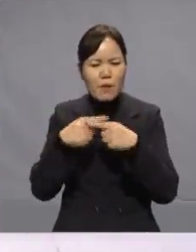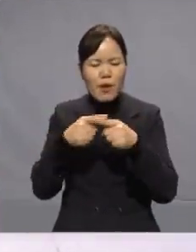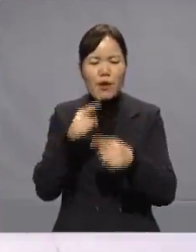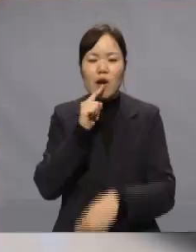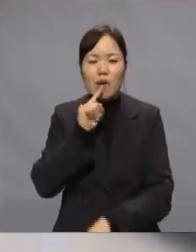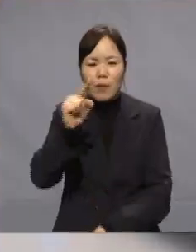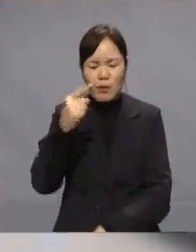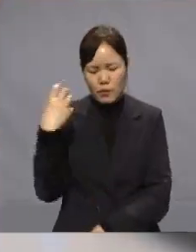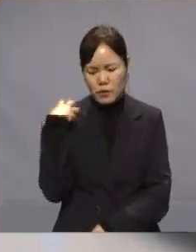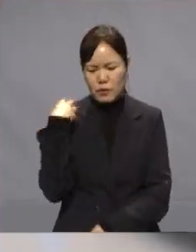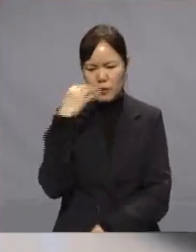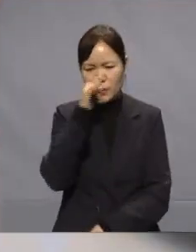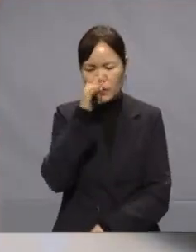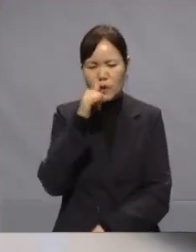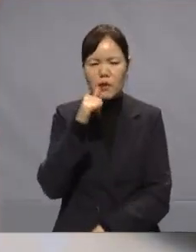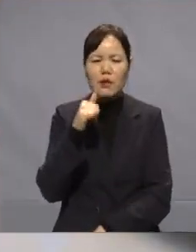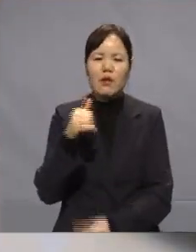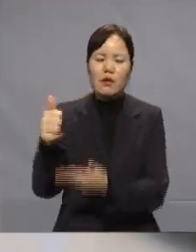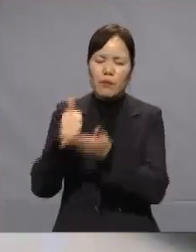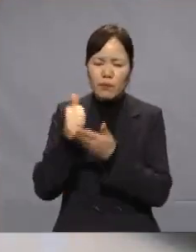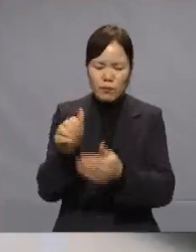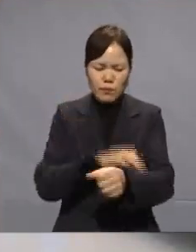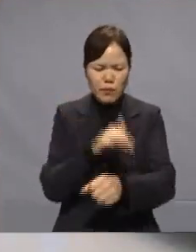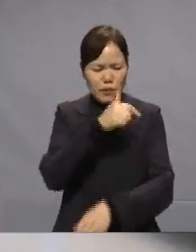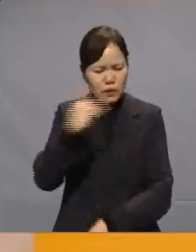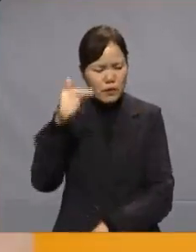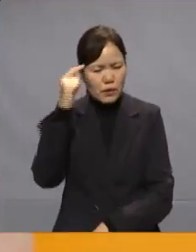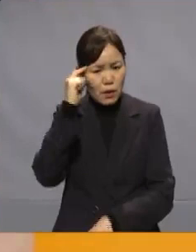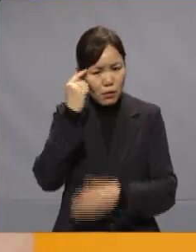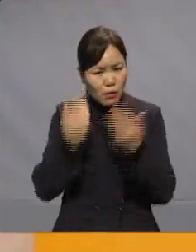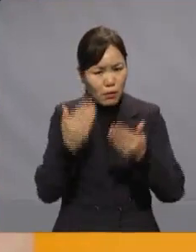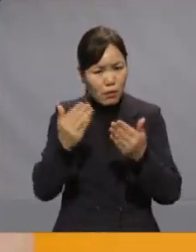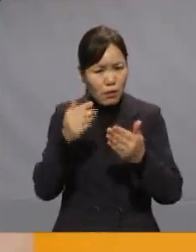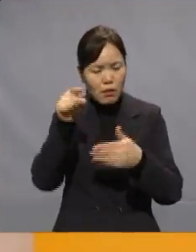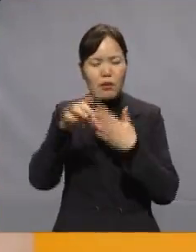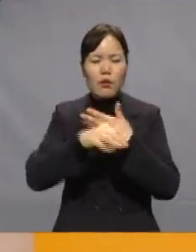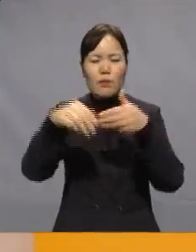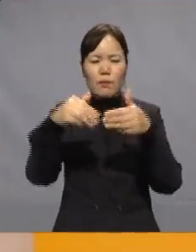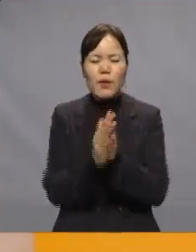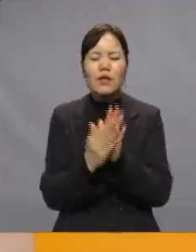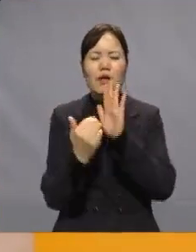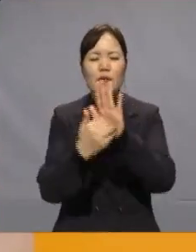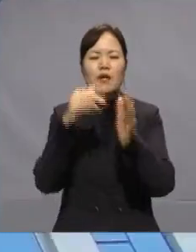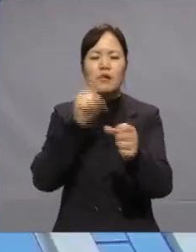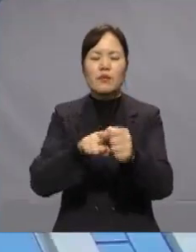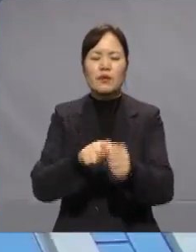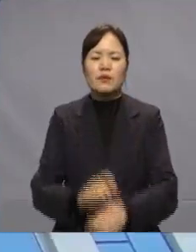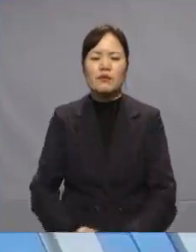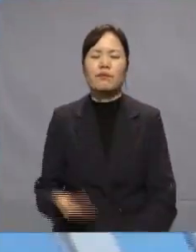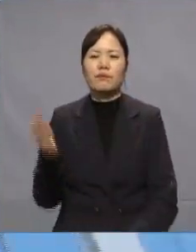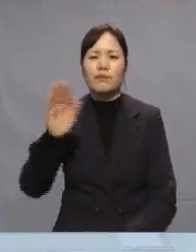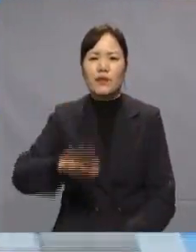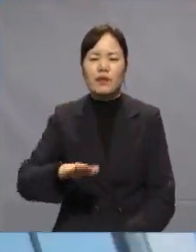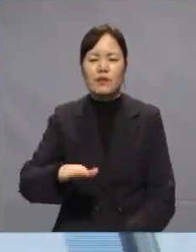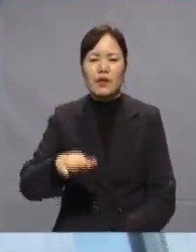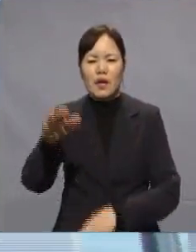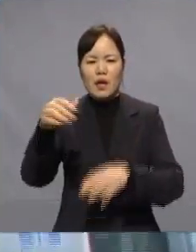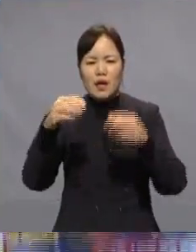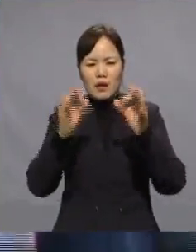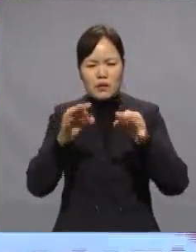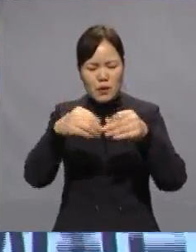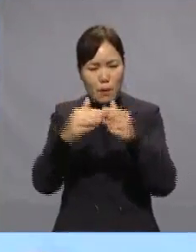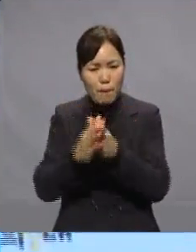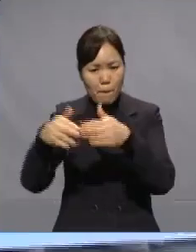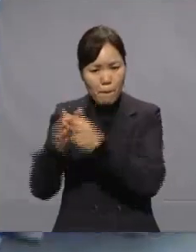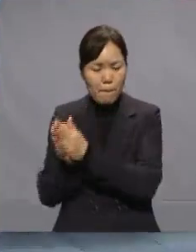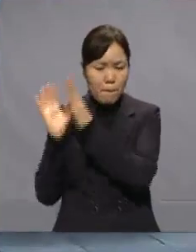있습니다 소비자 불편이 크다고 판단될 경우에는 폐쇄를 못하게 하기 위해서입니다 그런데도 점포 폐쇄가